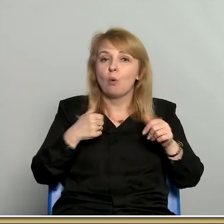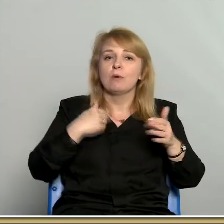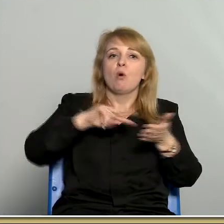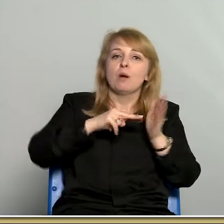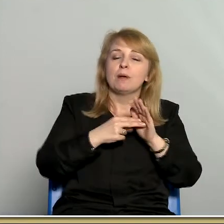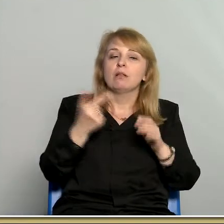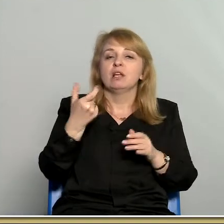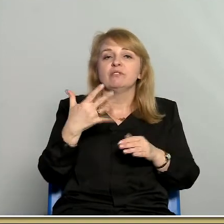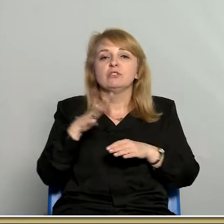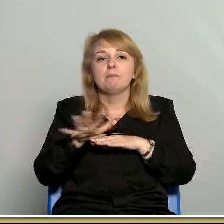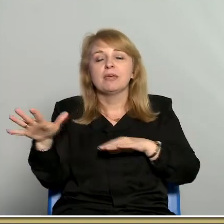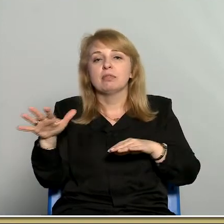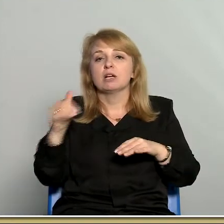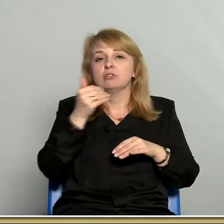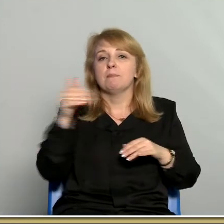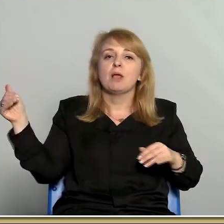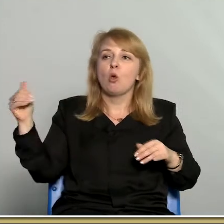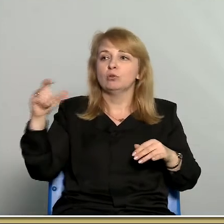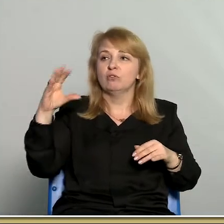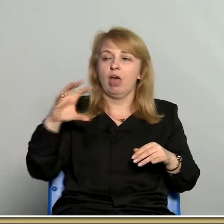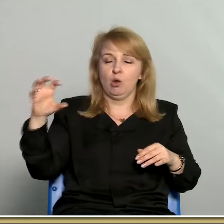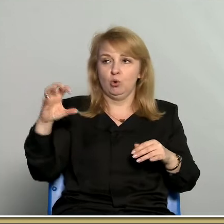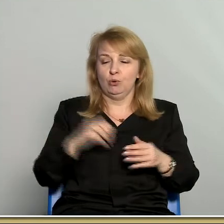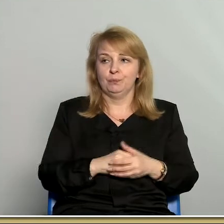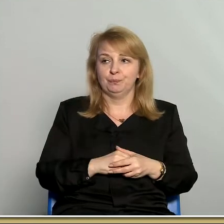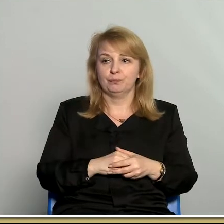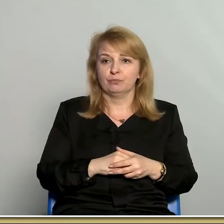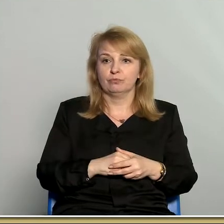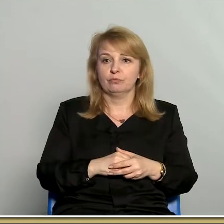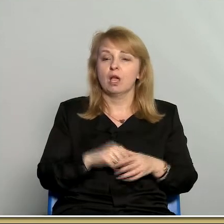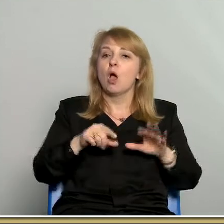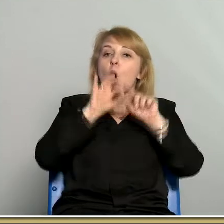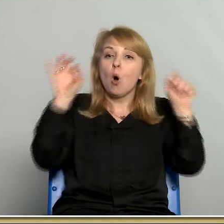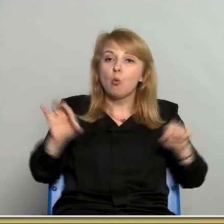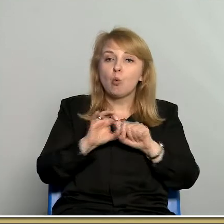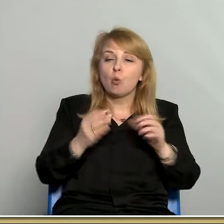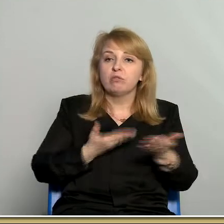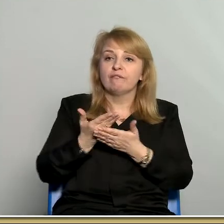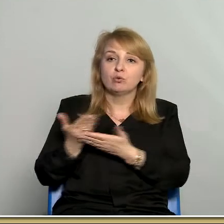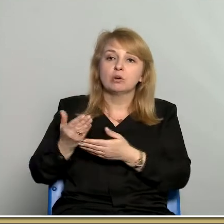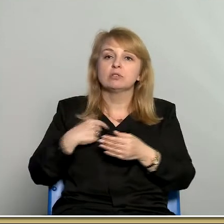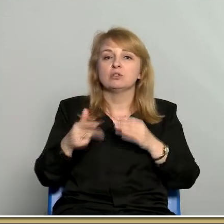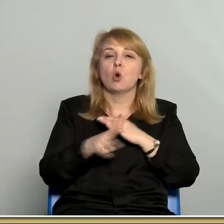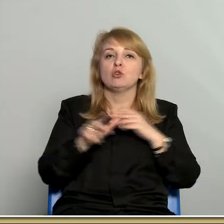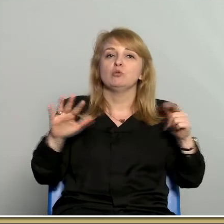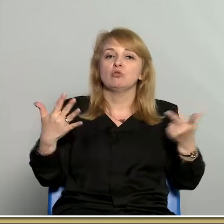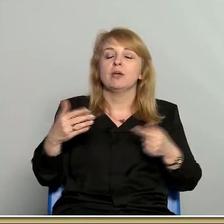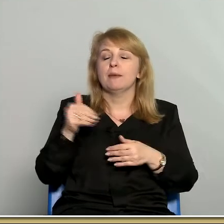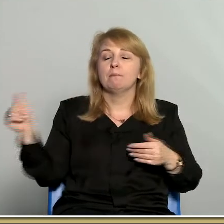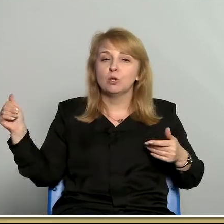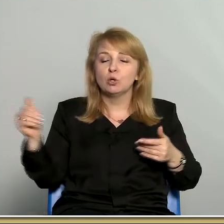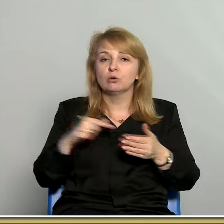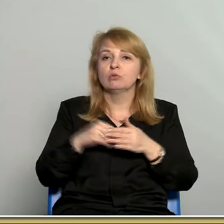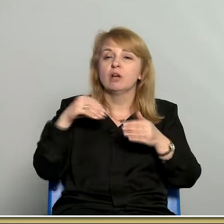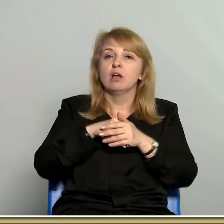przeznaczyć 215 milionów euro. Na nabory ogólne będzie to 87 milionów, na nabory w